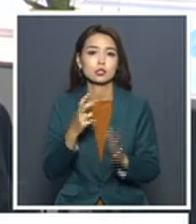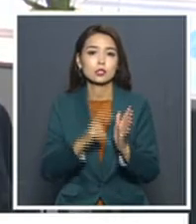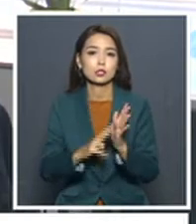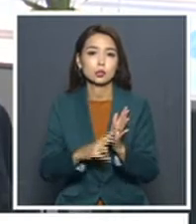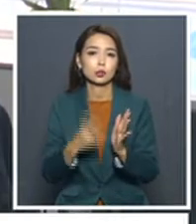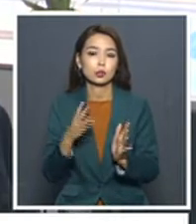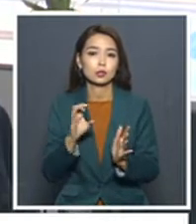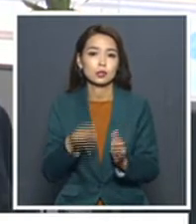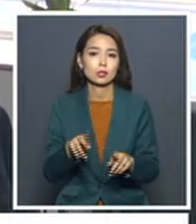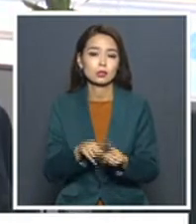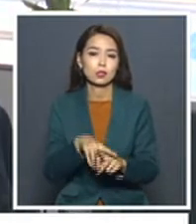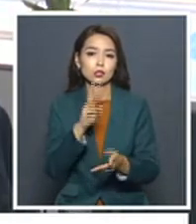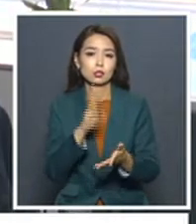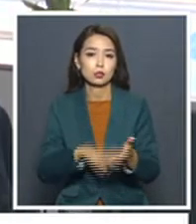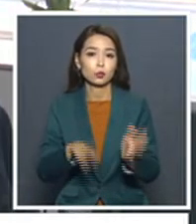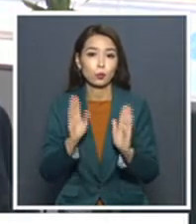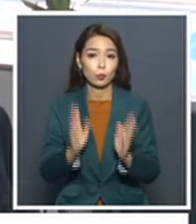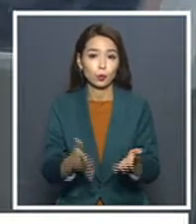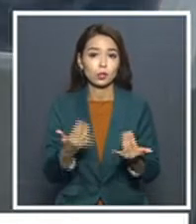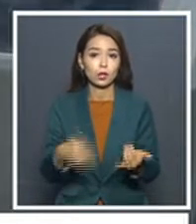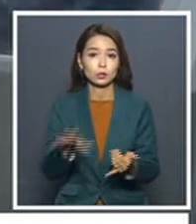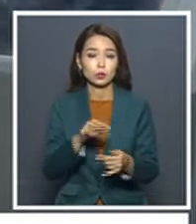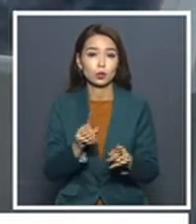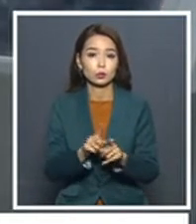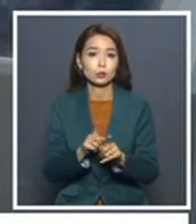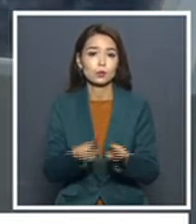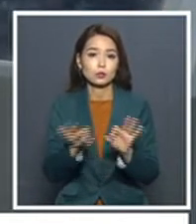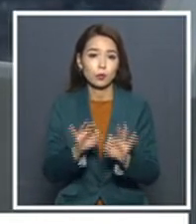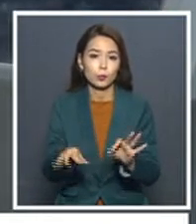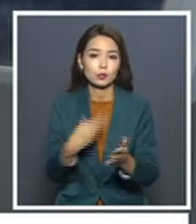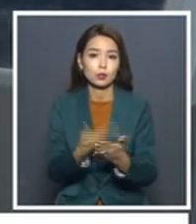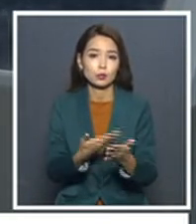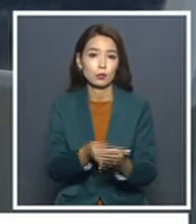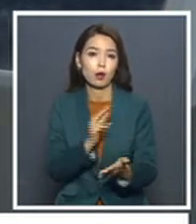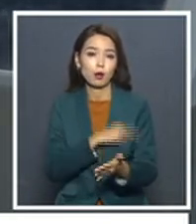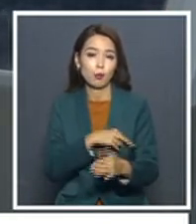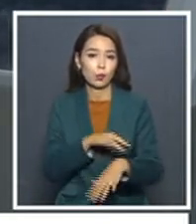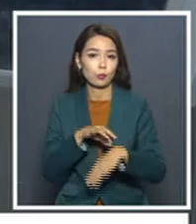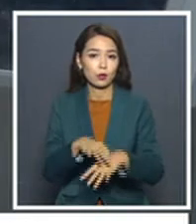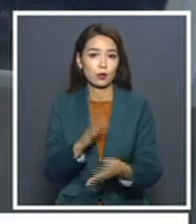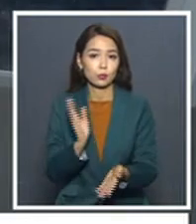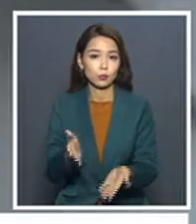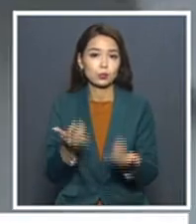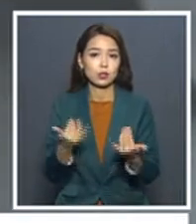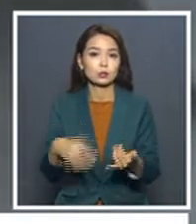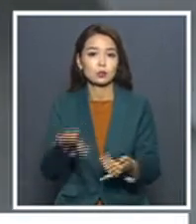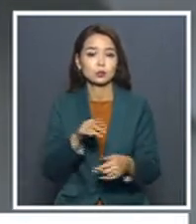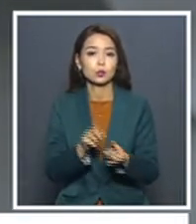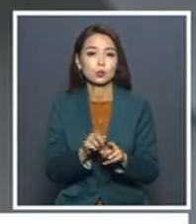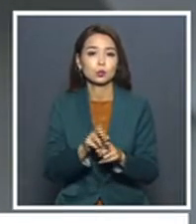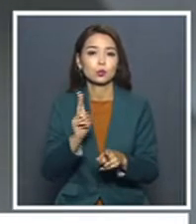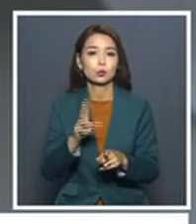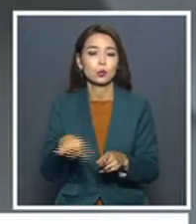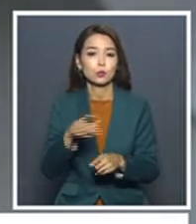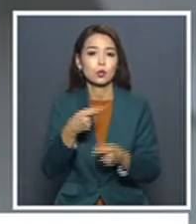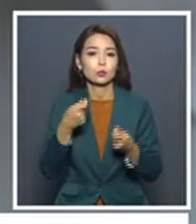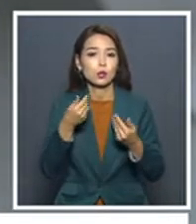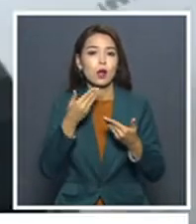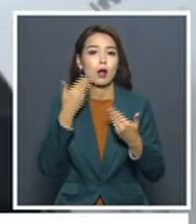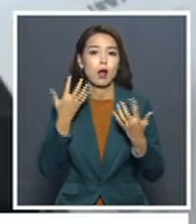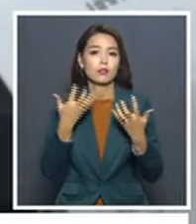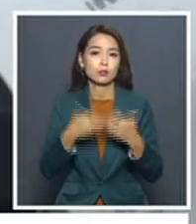бабына сәйкес айыппұл салынады. Сондықтан қазір түсіндіру жұмыстары жүйелі түрде жүргізіліп жатыр. Ал ақпарат жетпеген кәсіпкер жеңілдетілген